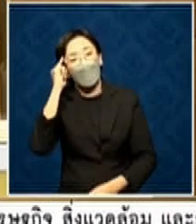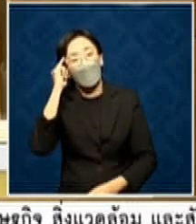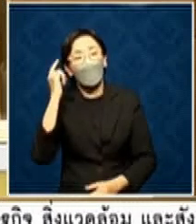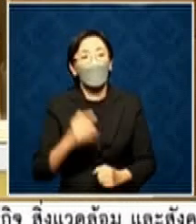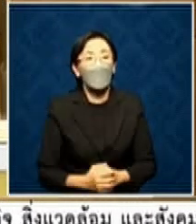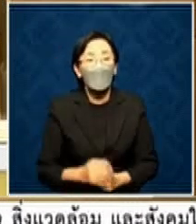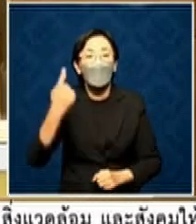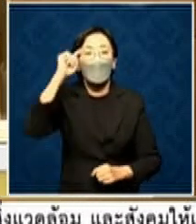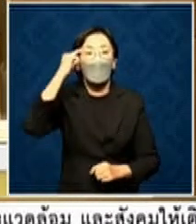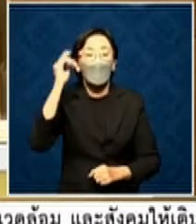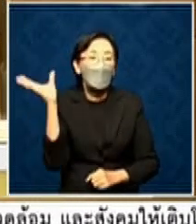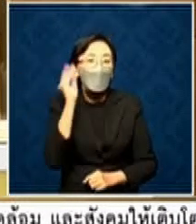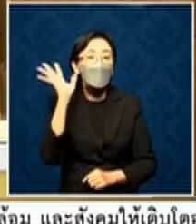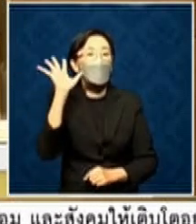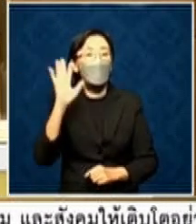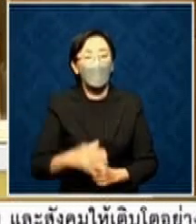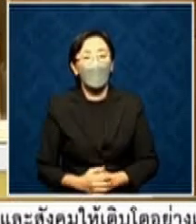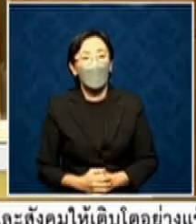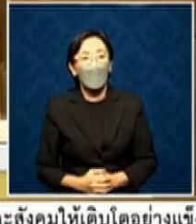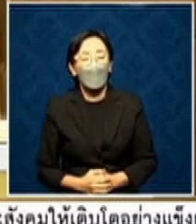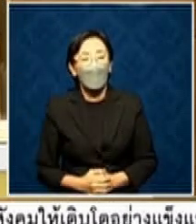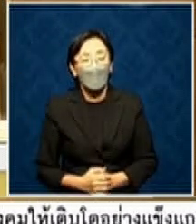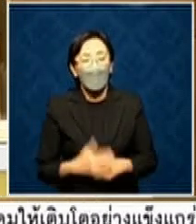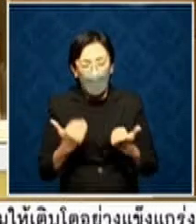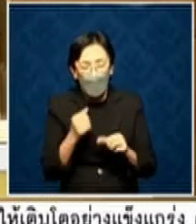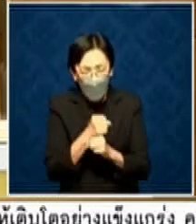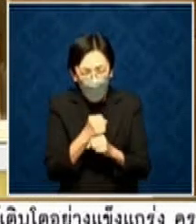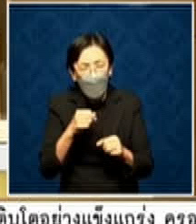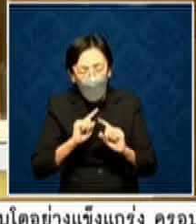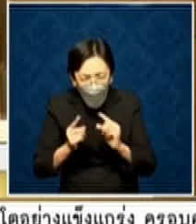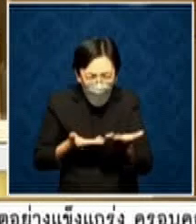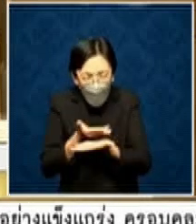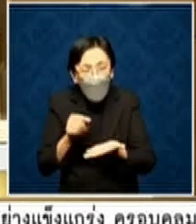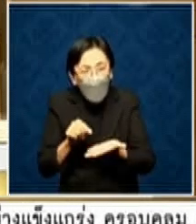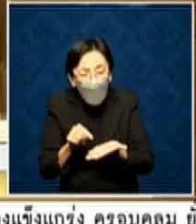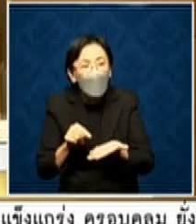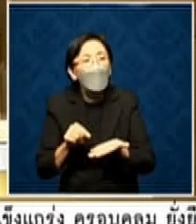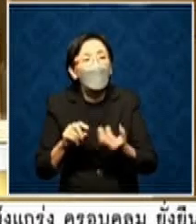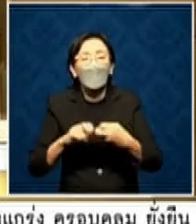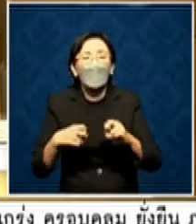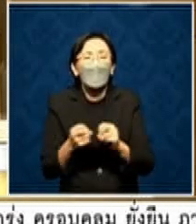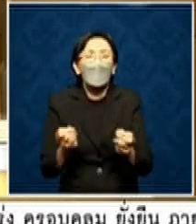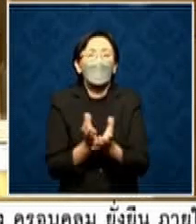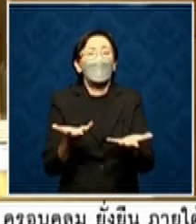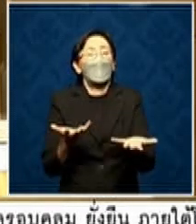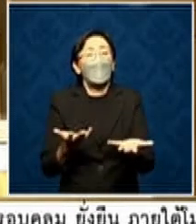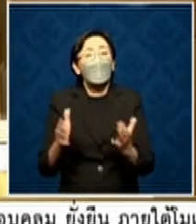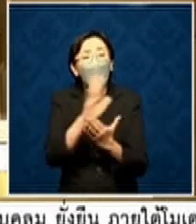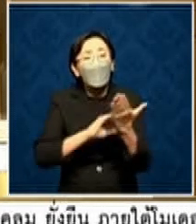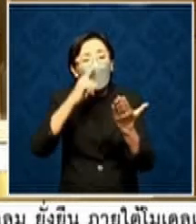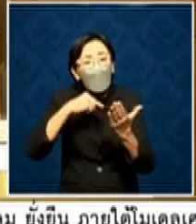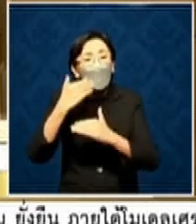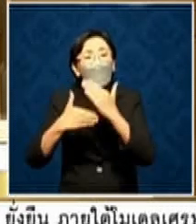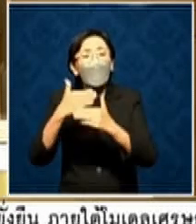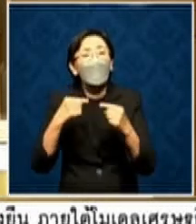ในนาได้อึดทนใช่ไห ม ตอบงี้ไงคือเขาถามง่ายๆว่าคุณไปให้เขาทำไ ม เ